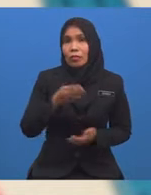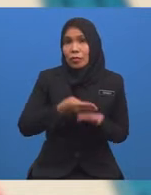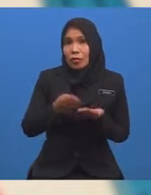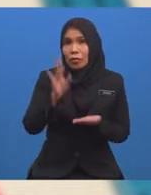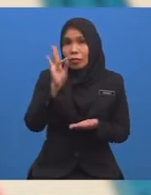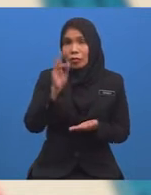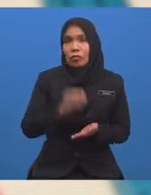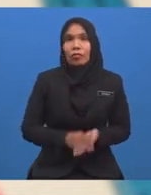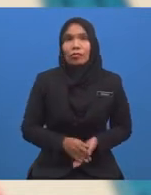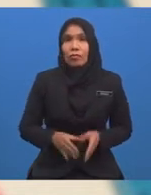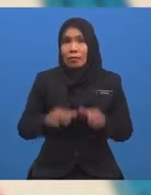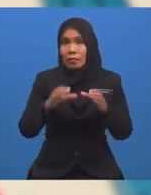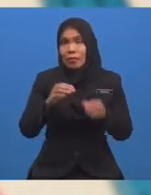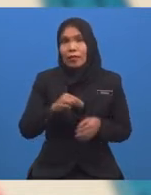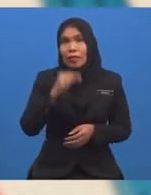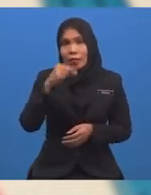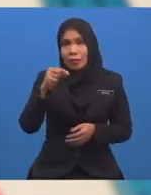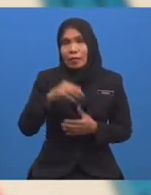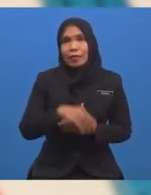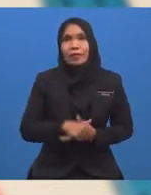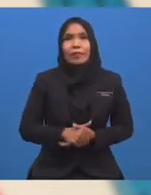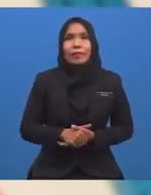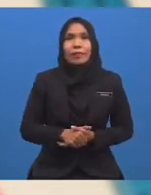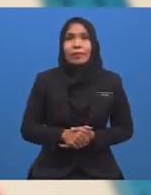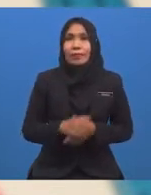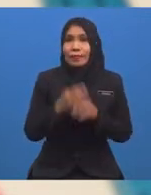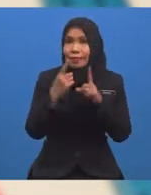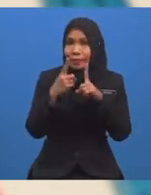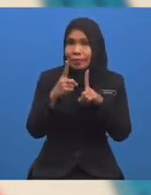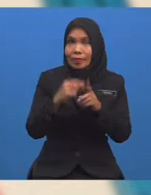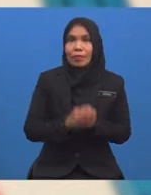jadi jawabannya ialah